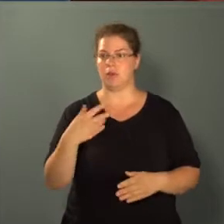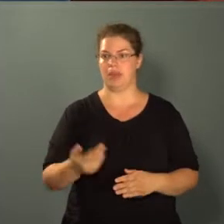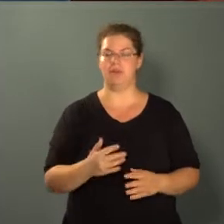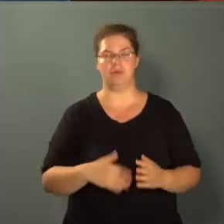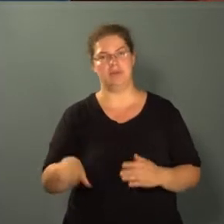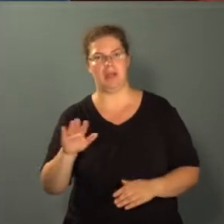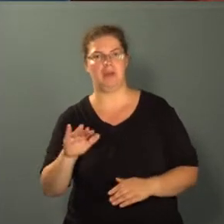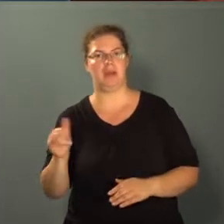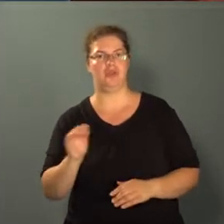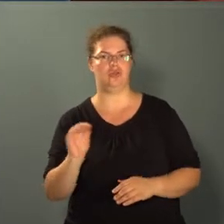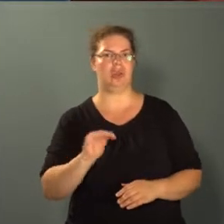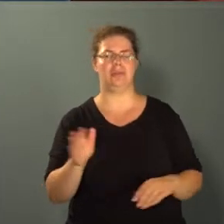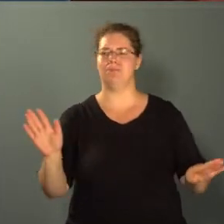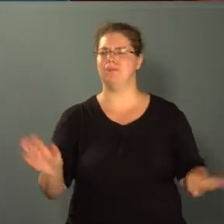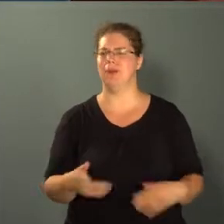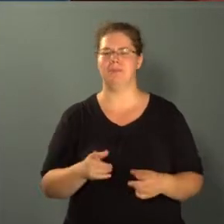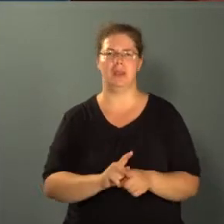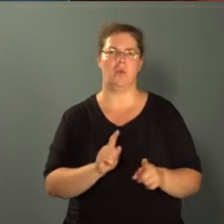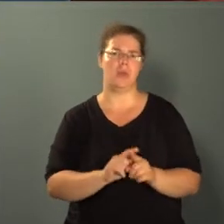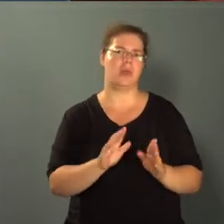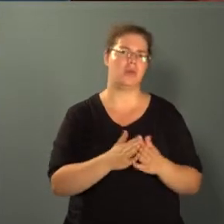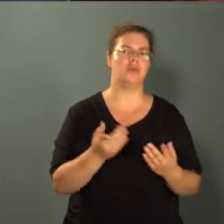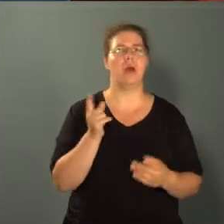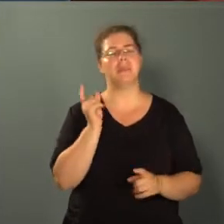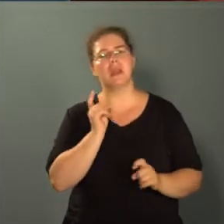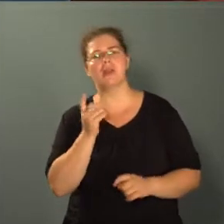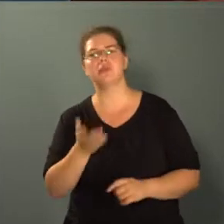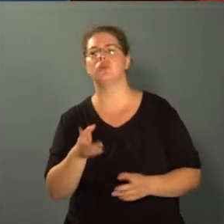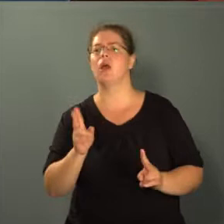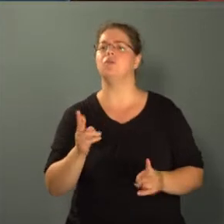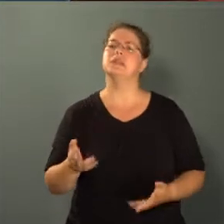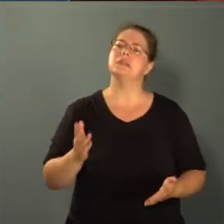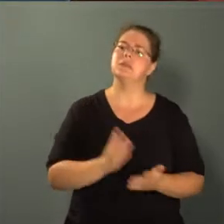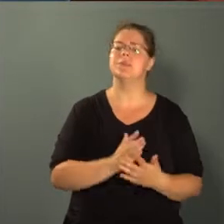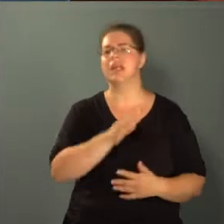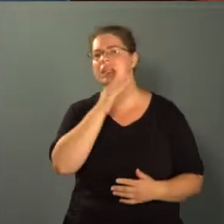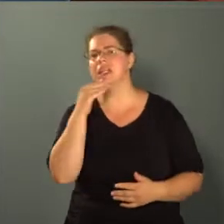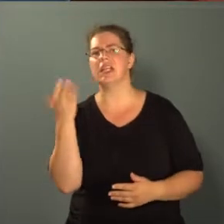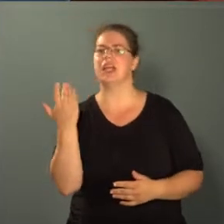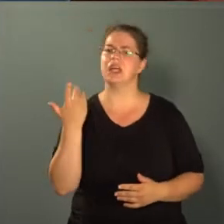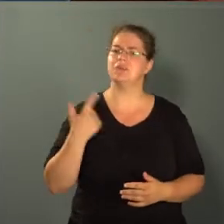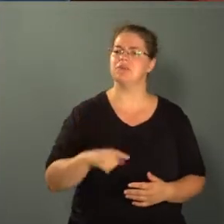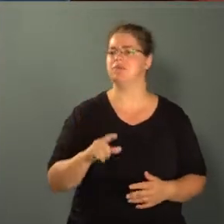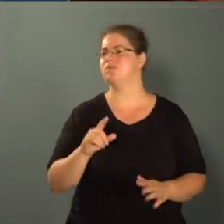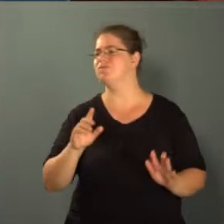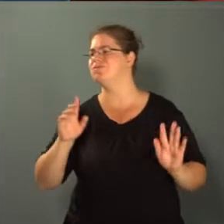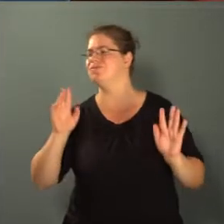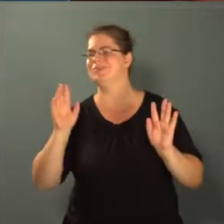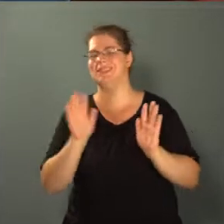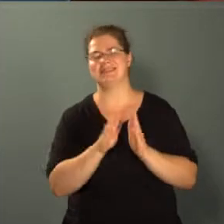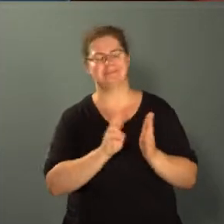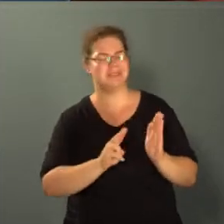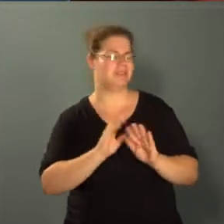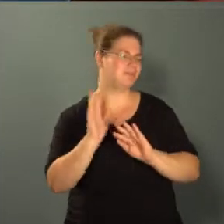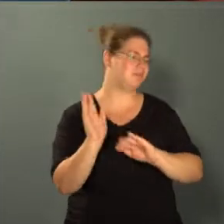kívül felnőtteknek és gyerekeknek is bármilyen olyan könyv, ami azt gondolja valaki, hogy már eleget volt otthon, vagy kiolvasta, és neki